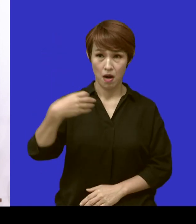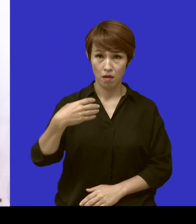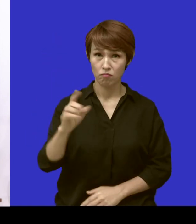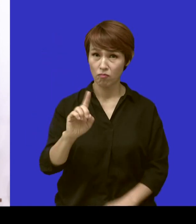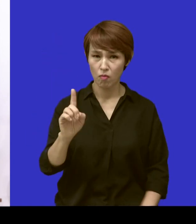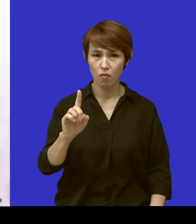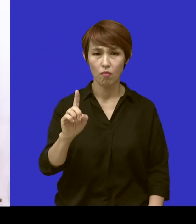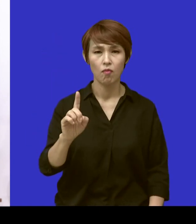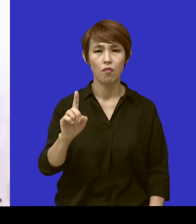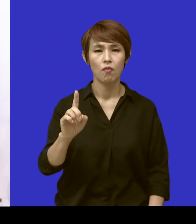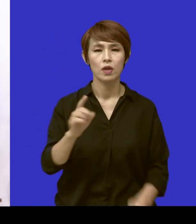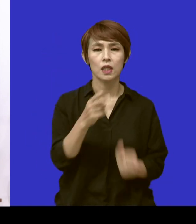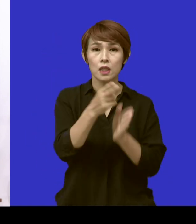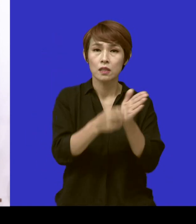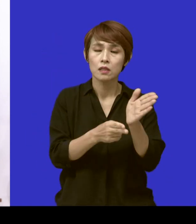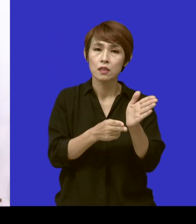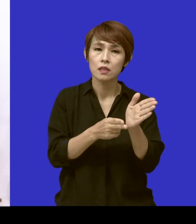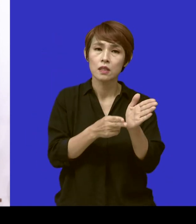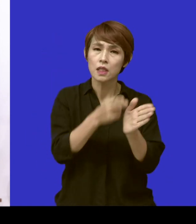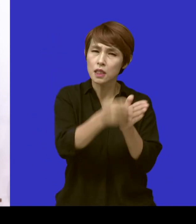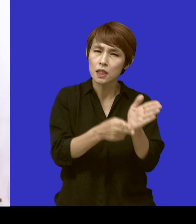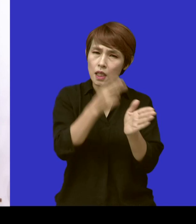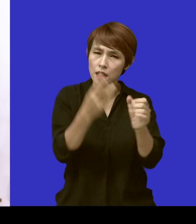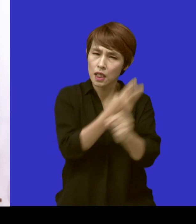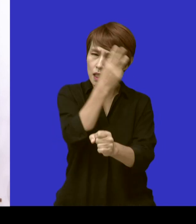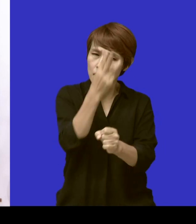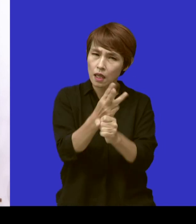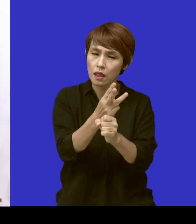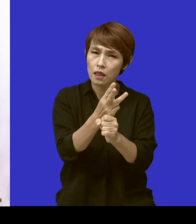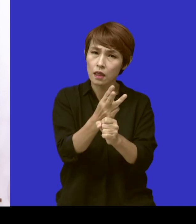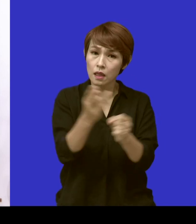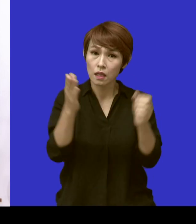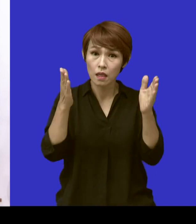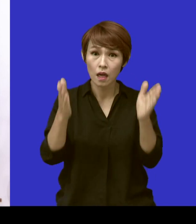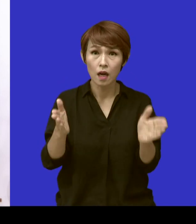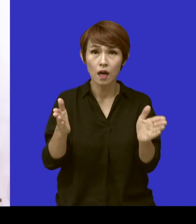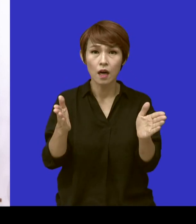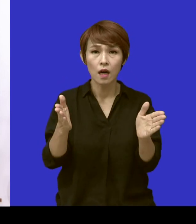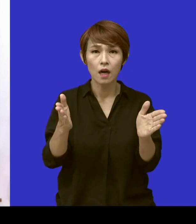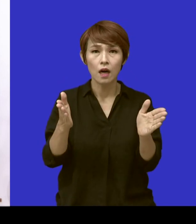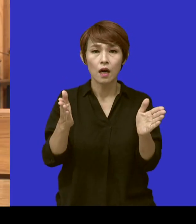들었어요. 거의 기차 3시간 동안 타고 오는 동안